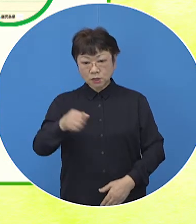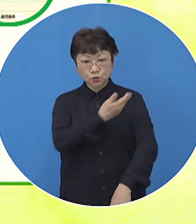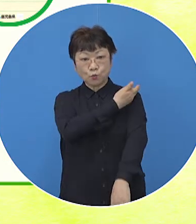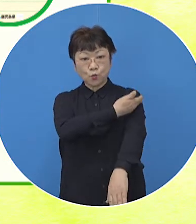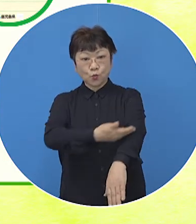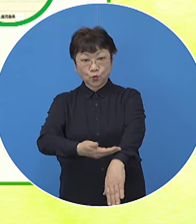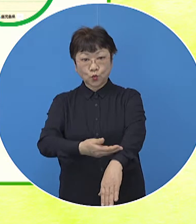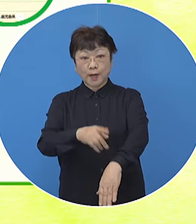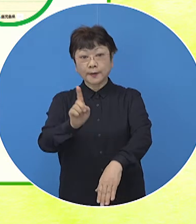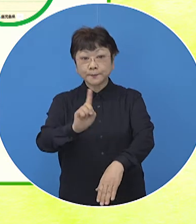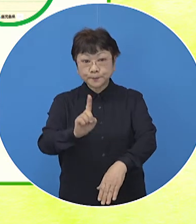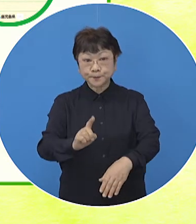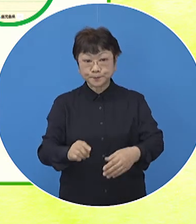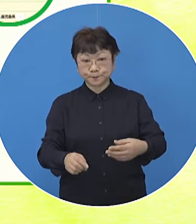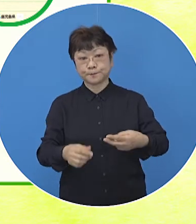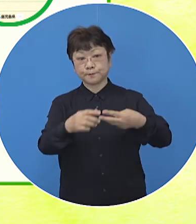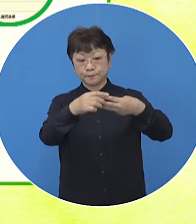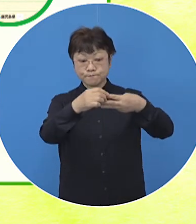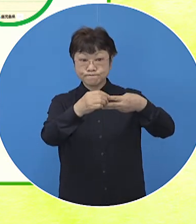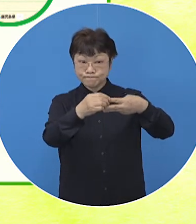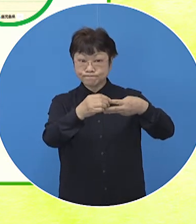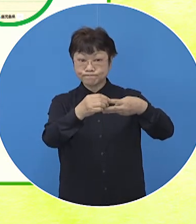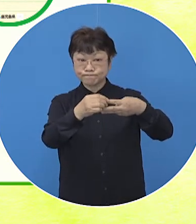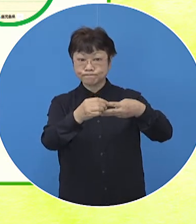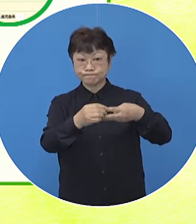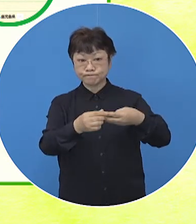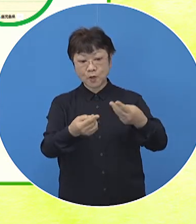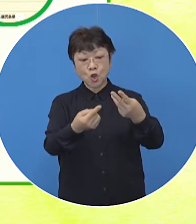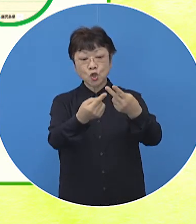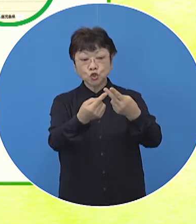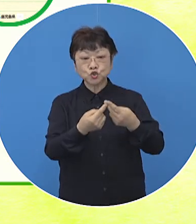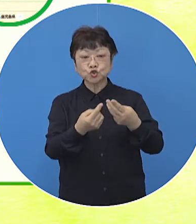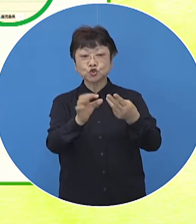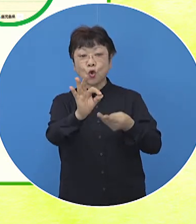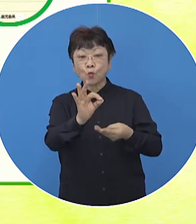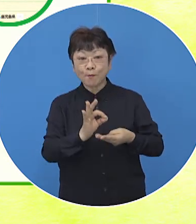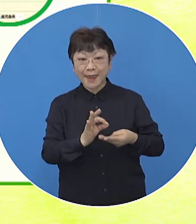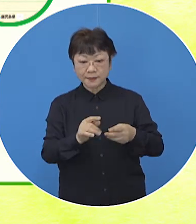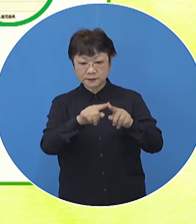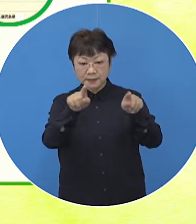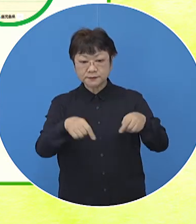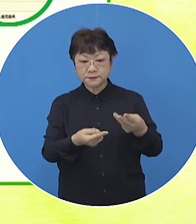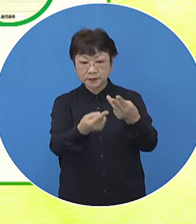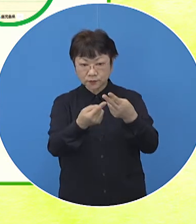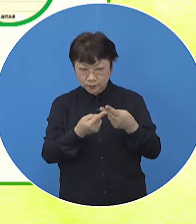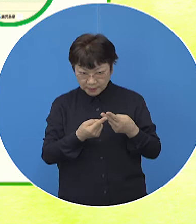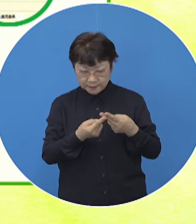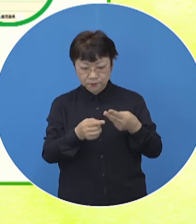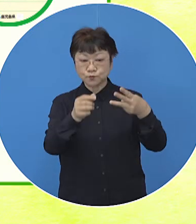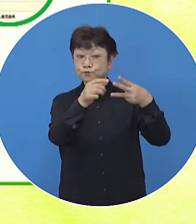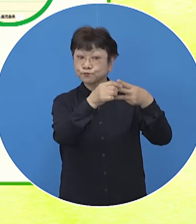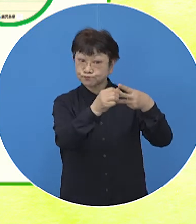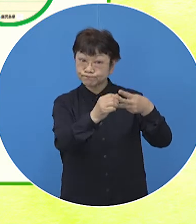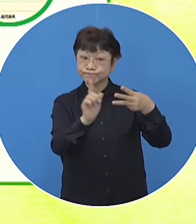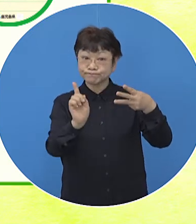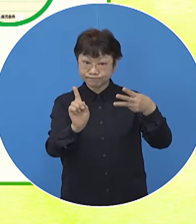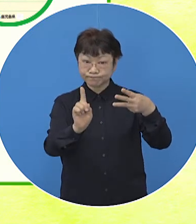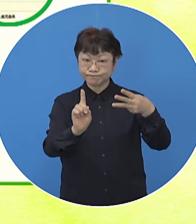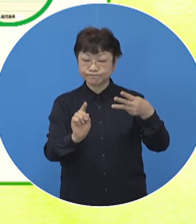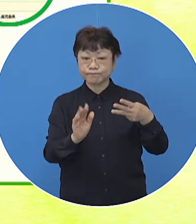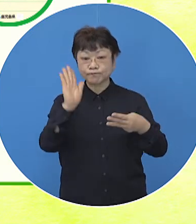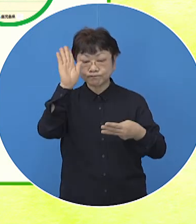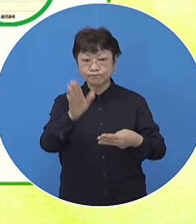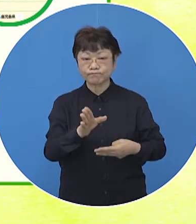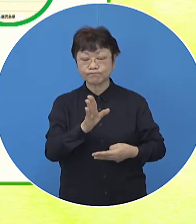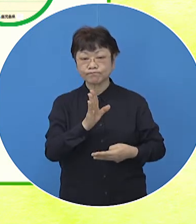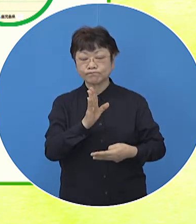認証を希望する飲食店、宿泊施設は郵送やメールなどで申請書を提出してください。後日